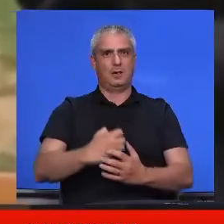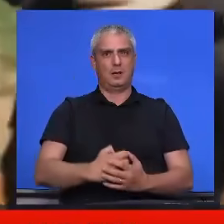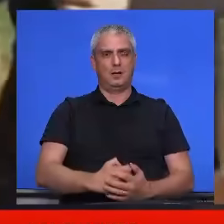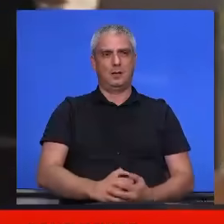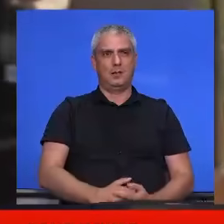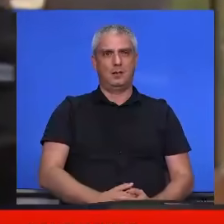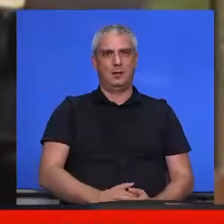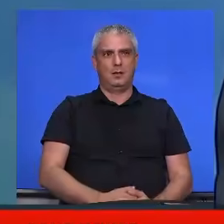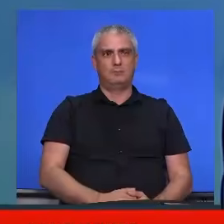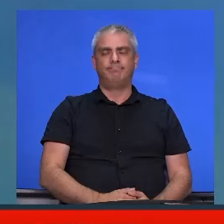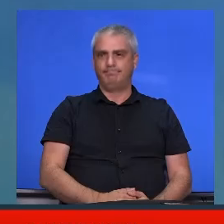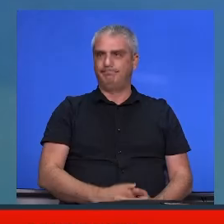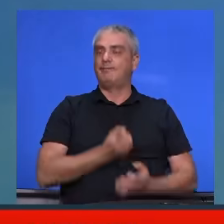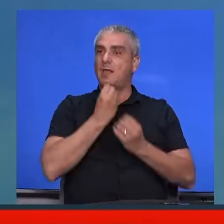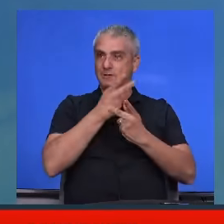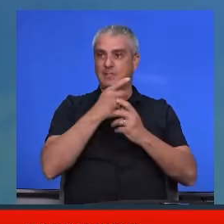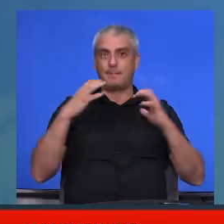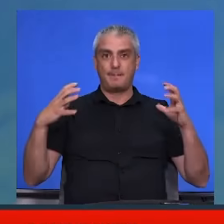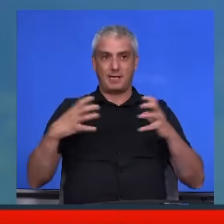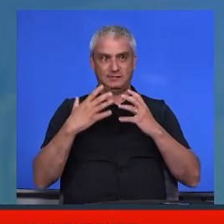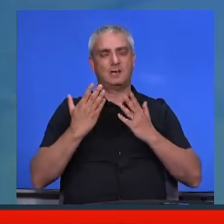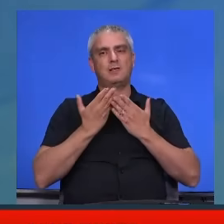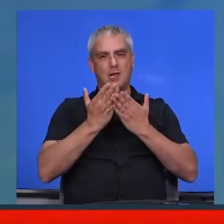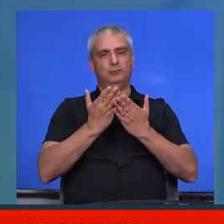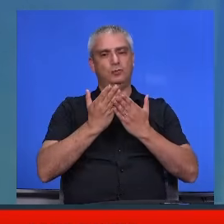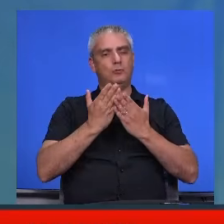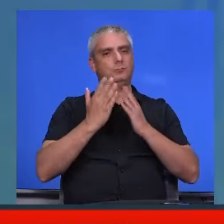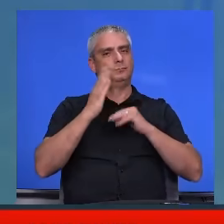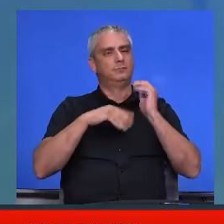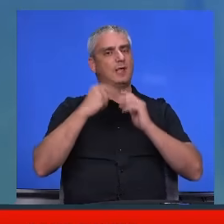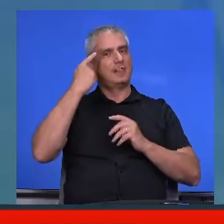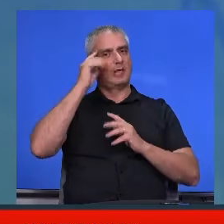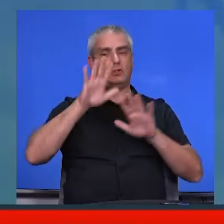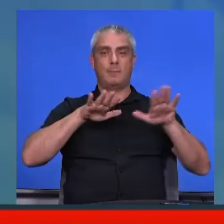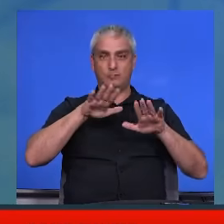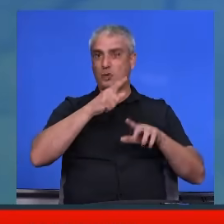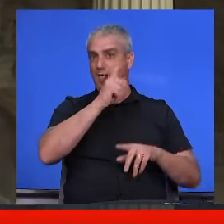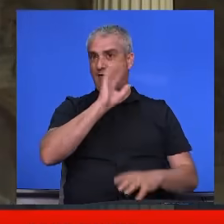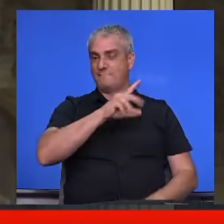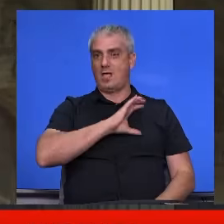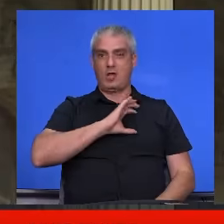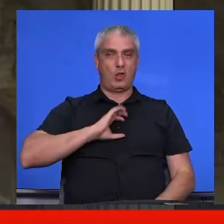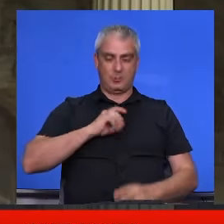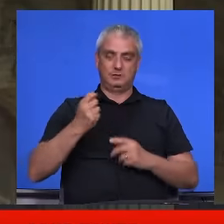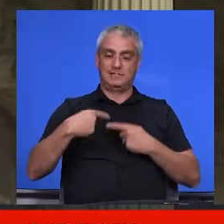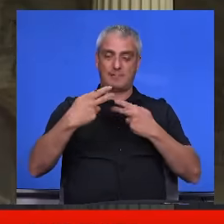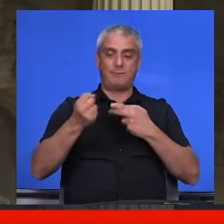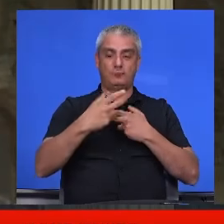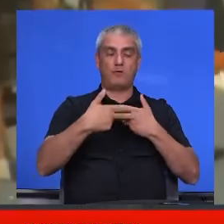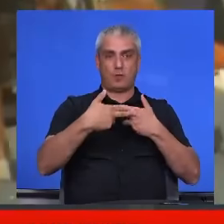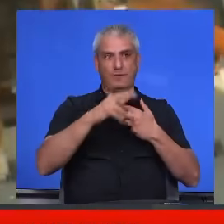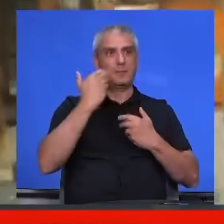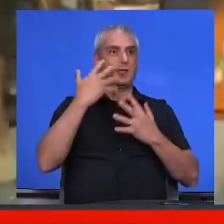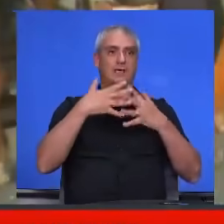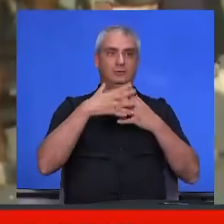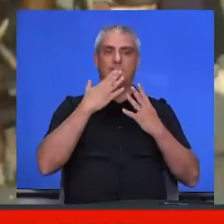המסרים האלה מעצרת הענק יעזרו לעצב את עמדת הממשל והקונגרס בימים ובשבועות הקרובים, כאשר ארצות הברית וישראל יתקרבו